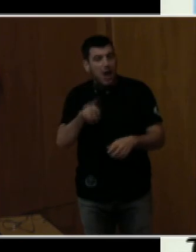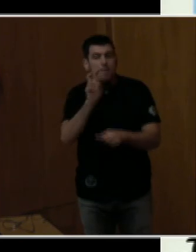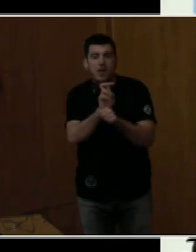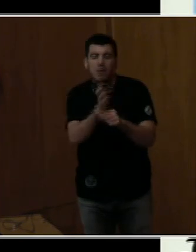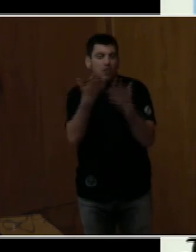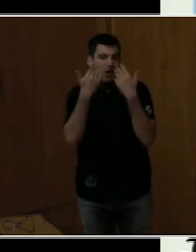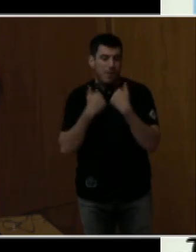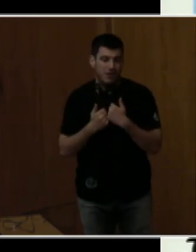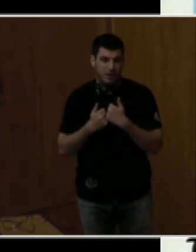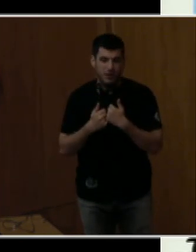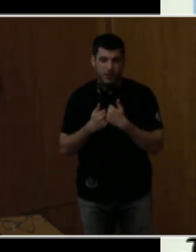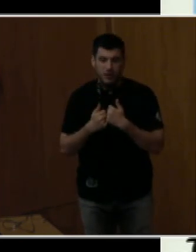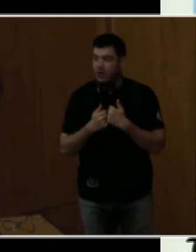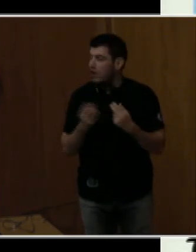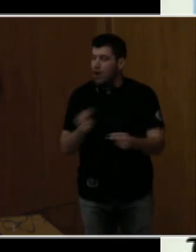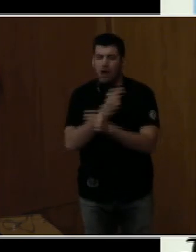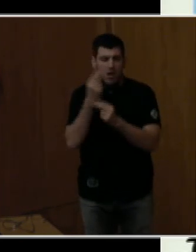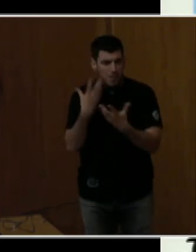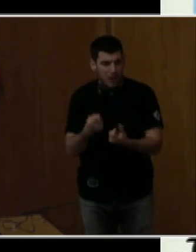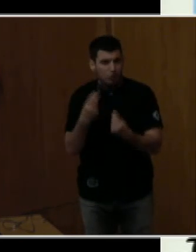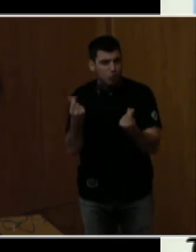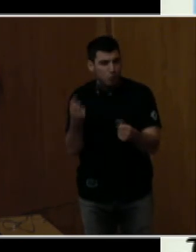υπάρχει κάποιος τρόπος να αποθηκεύσω το φως. Το φως